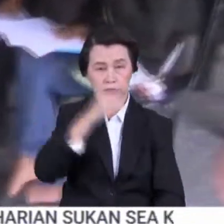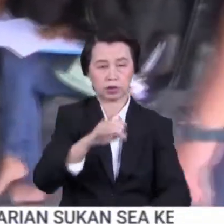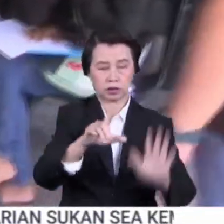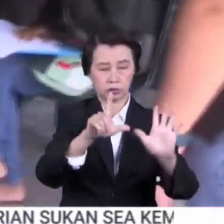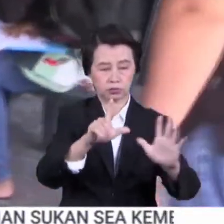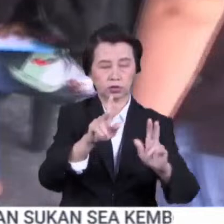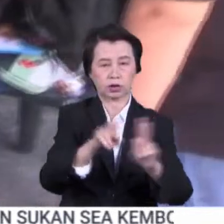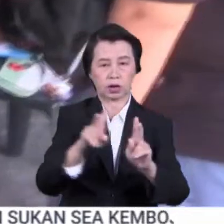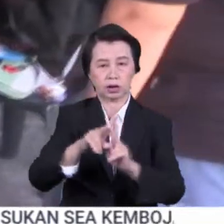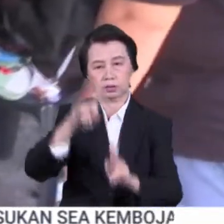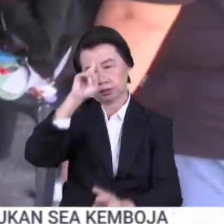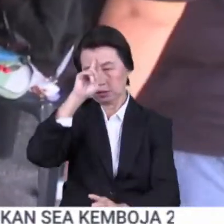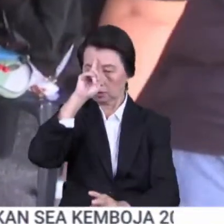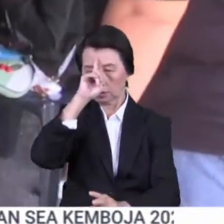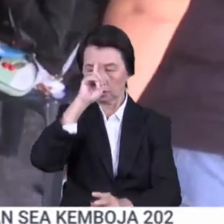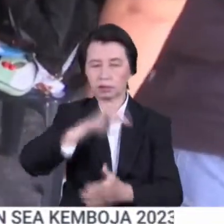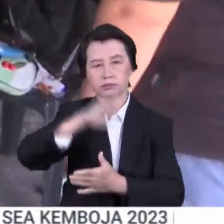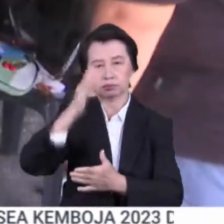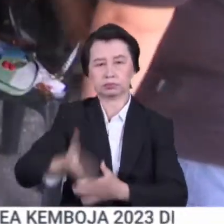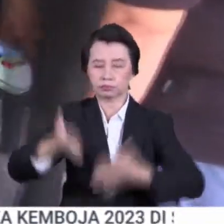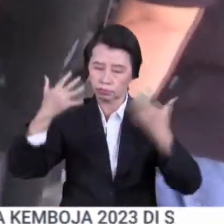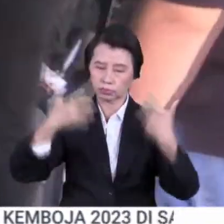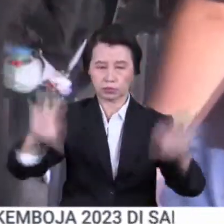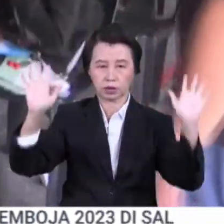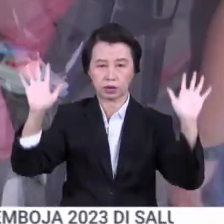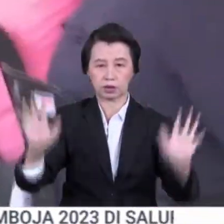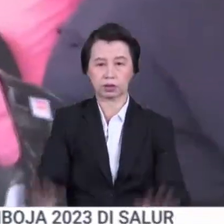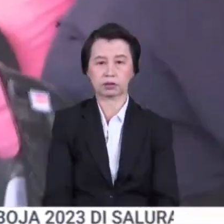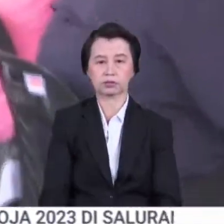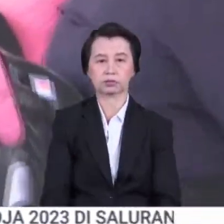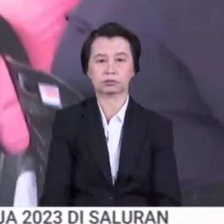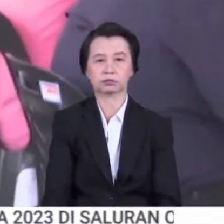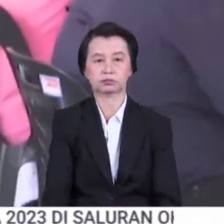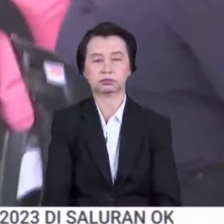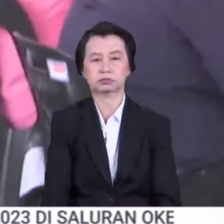kampung India telah selesai dijalankan.